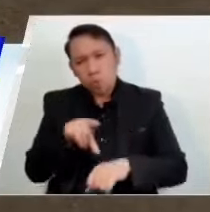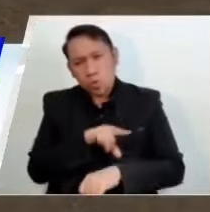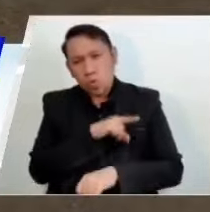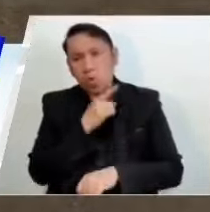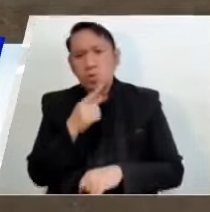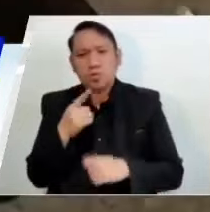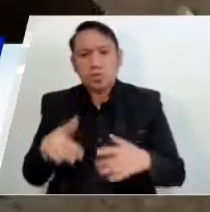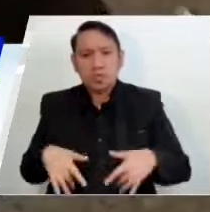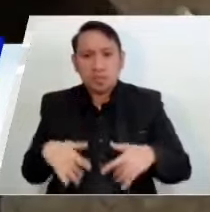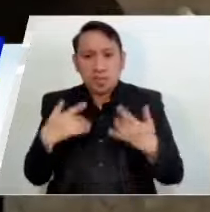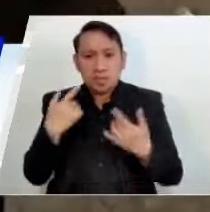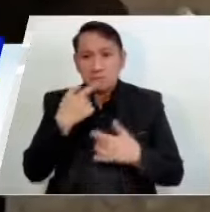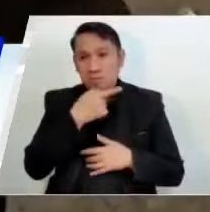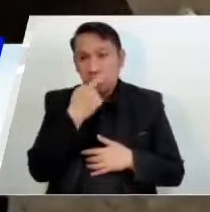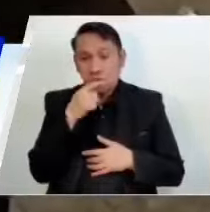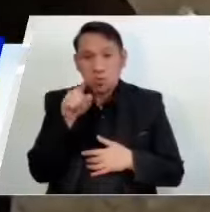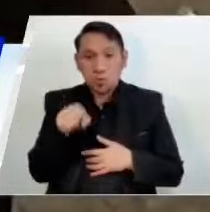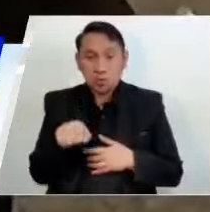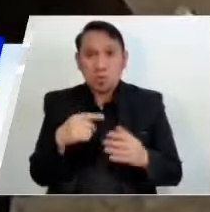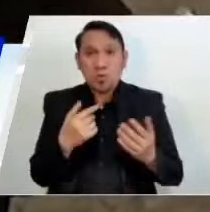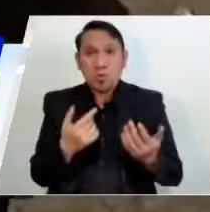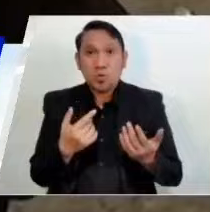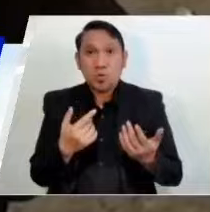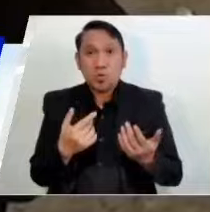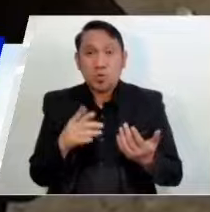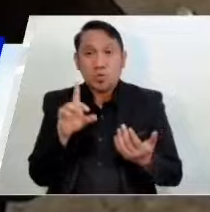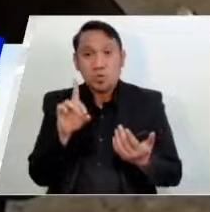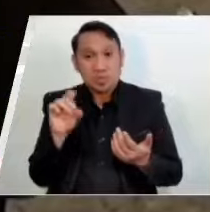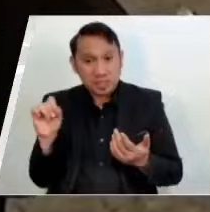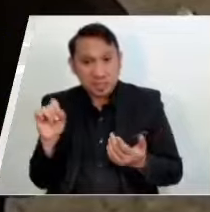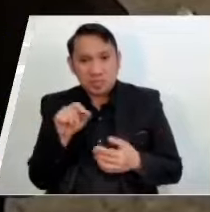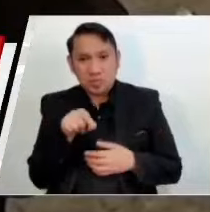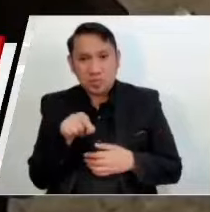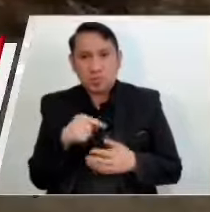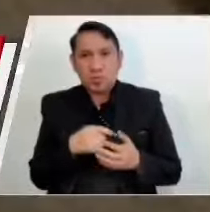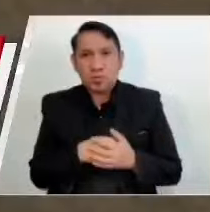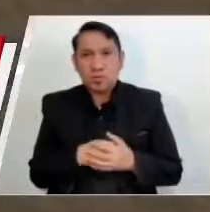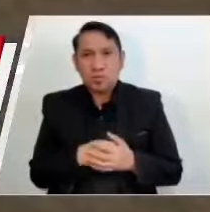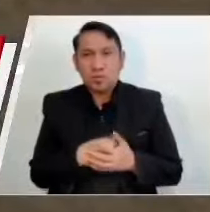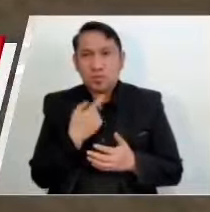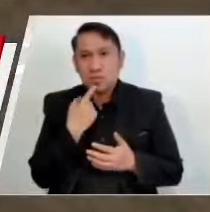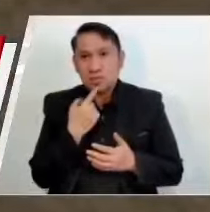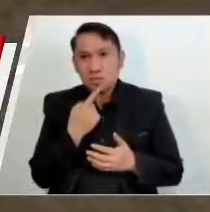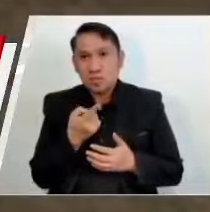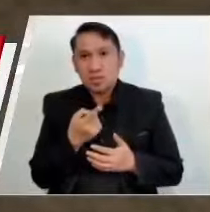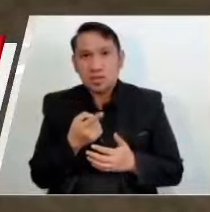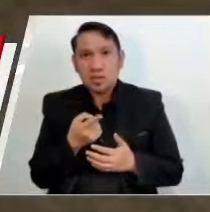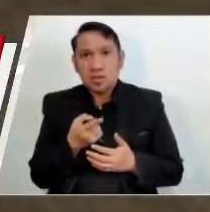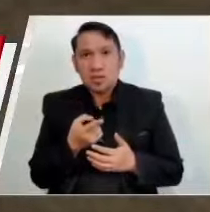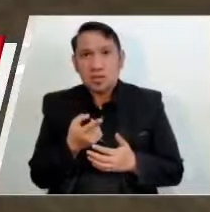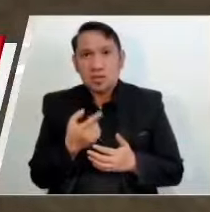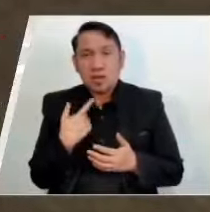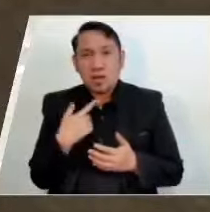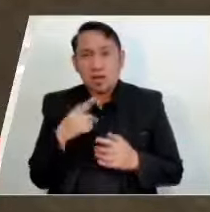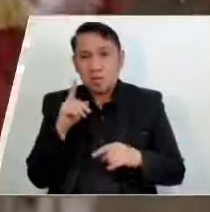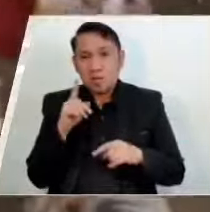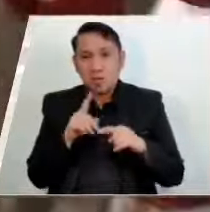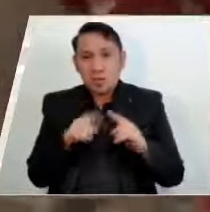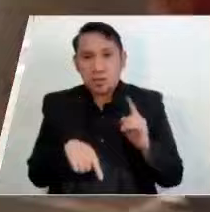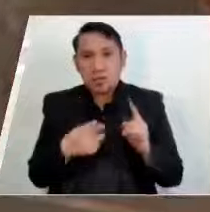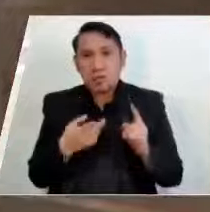Down syndrome. Kasi maraming nagsasabi sa akin na baka yung mga ganito, hindi daw mabubuhay ito. Down syndrome siya, hindi siya